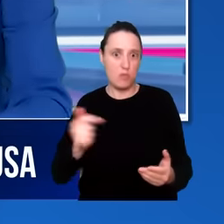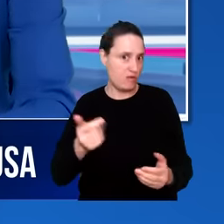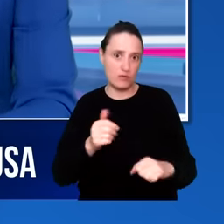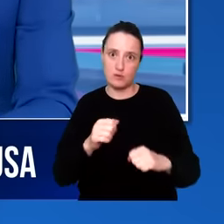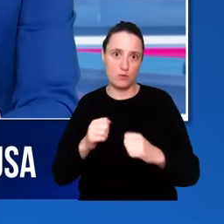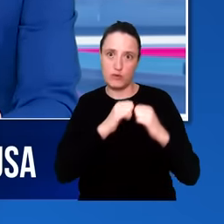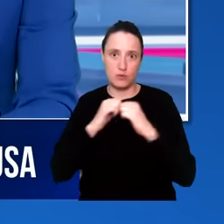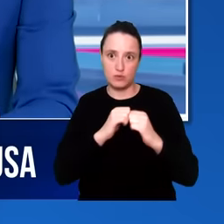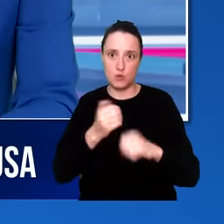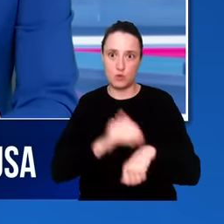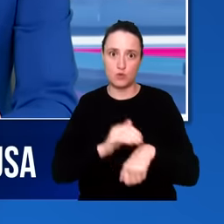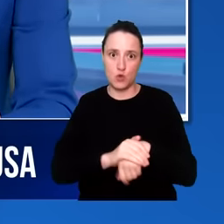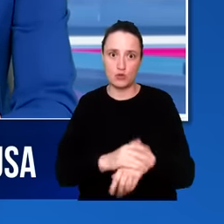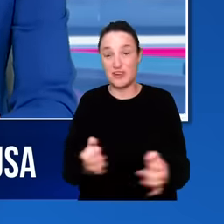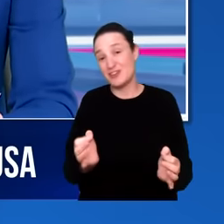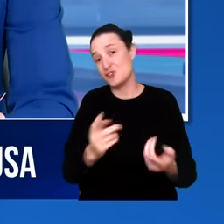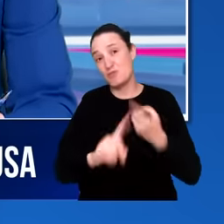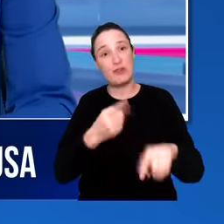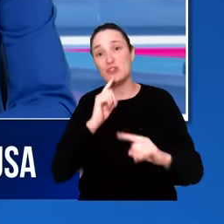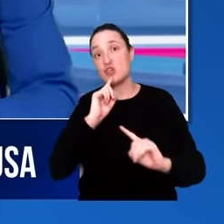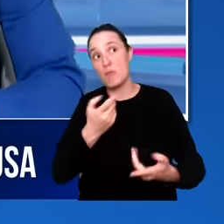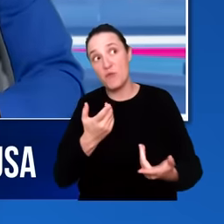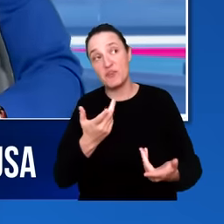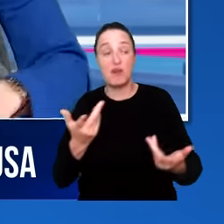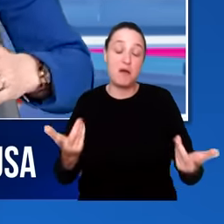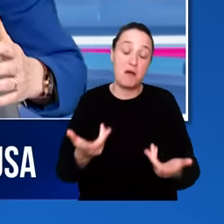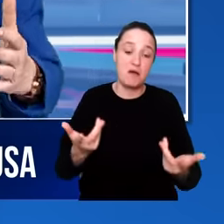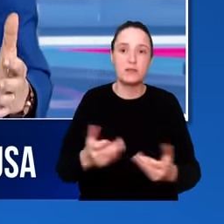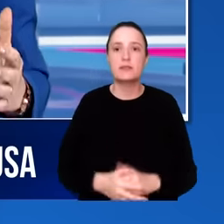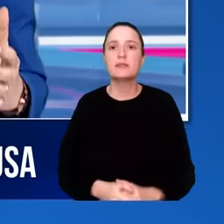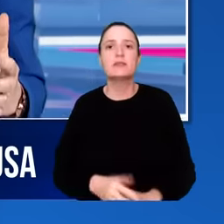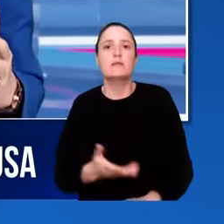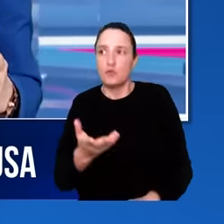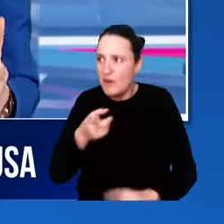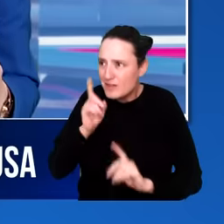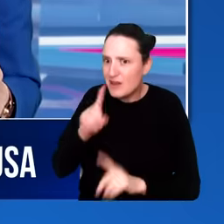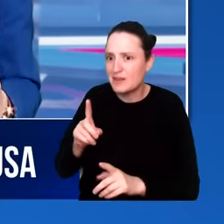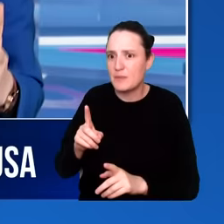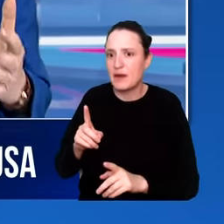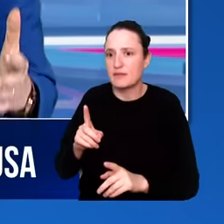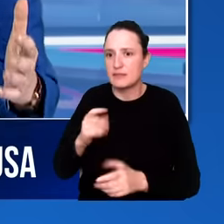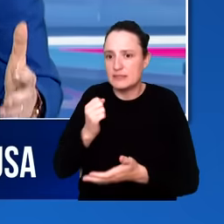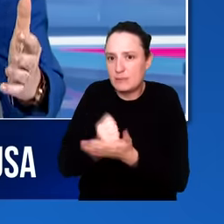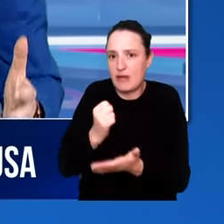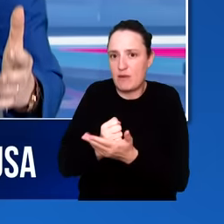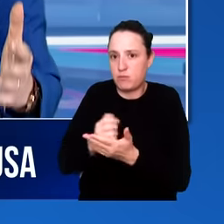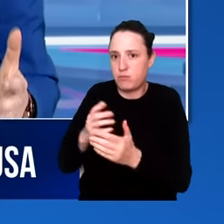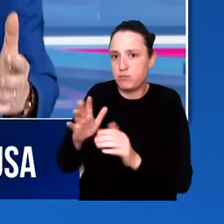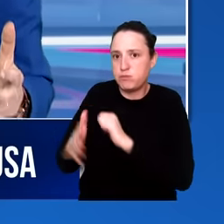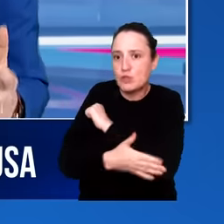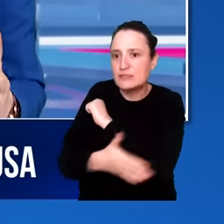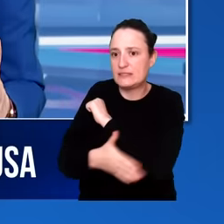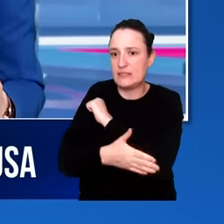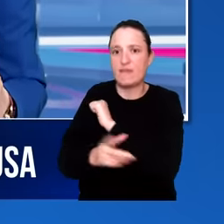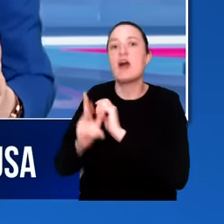Dzisiaj no, na poziomie politycznym mówimy, jest deklaracja. No, panie pośle, my mówimy chyba o szczegółach, znaczy ale dzisiaj. Tak naprawdę to jest w ogóle sprawa fundamentalna. Znaczy, kto będzie decydował o